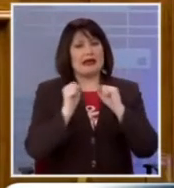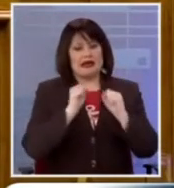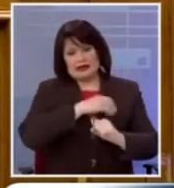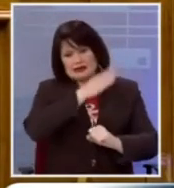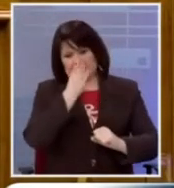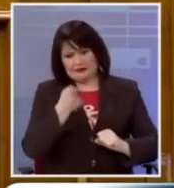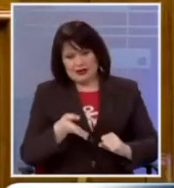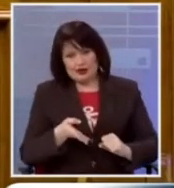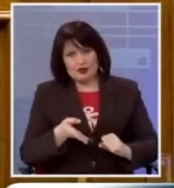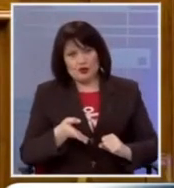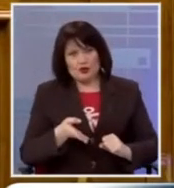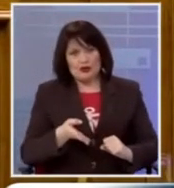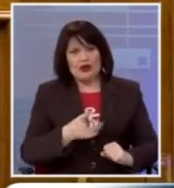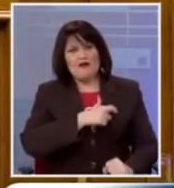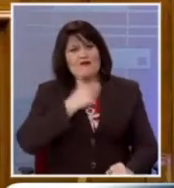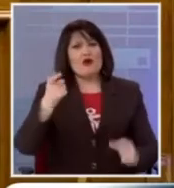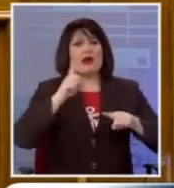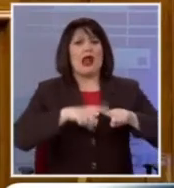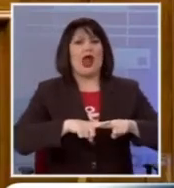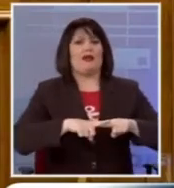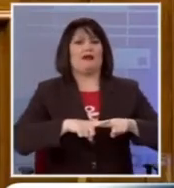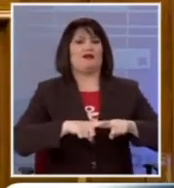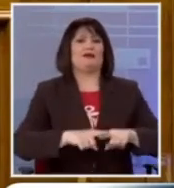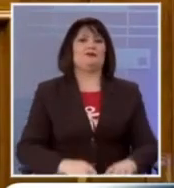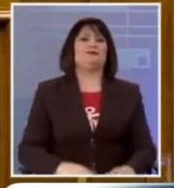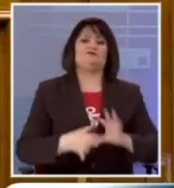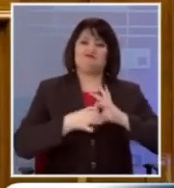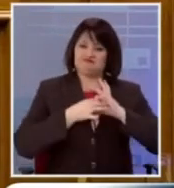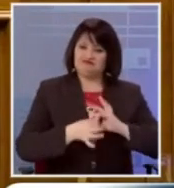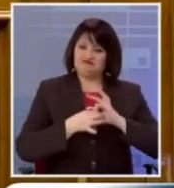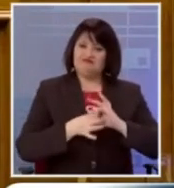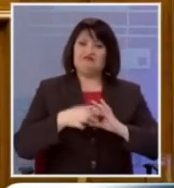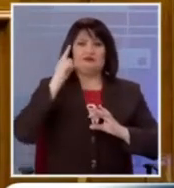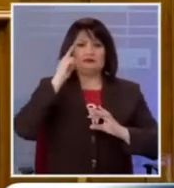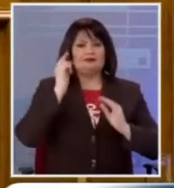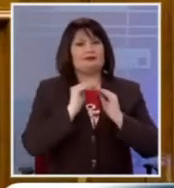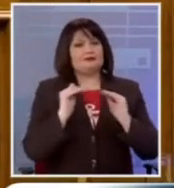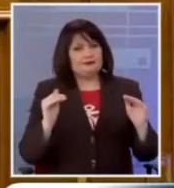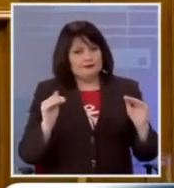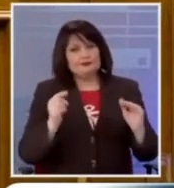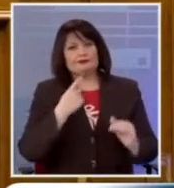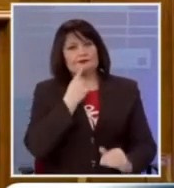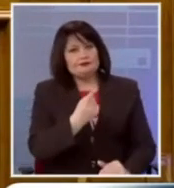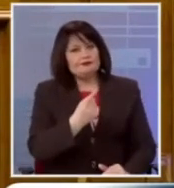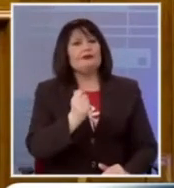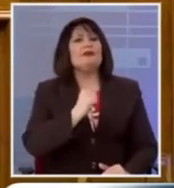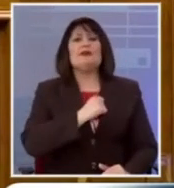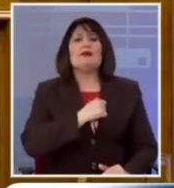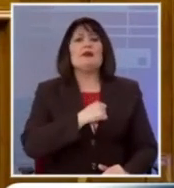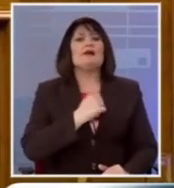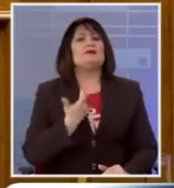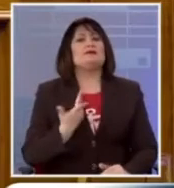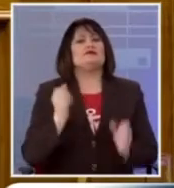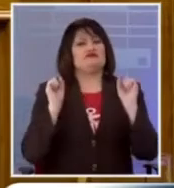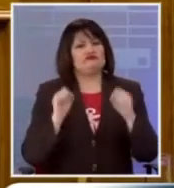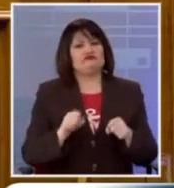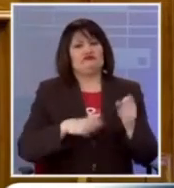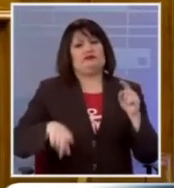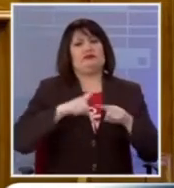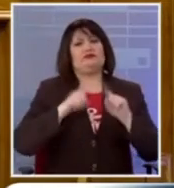στην Ευρώπη η φωνή της Ελλάδας. Με αυτοπεποίθηση και νυφαλιότητα διατυπώνουμε τις απόψεις που ενέκρινε ο ελληνικός